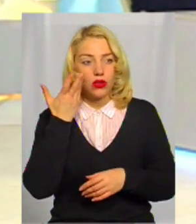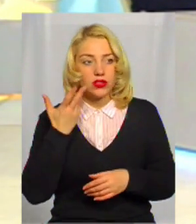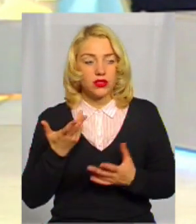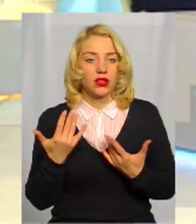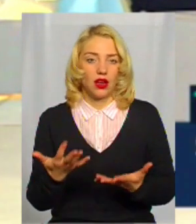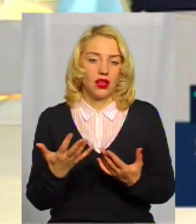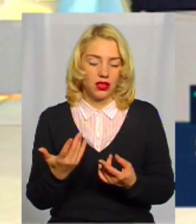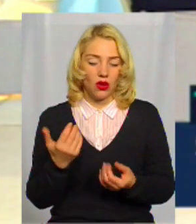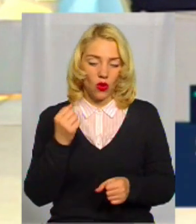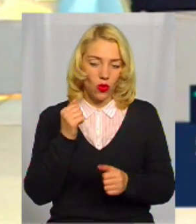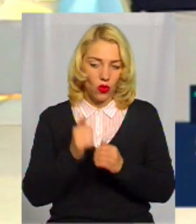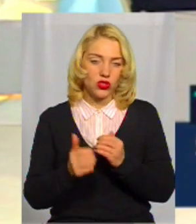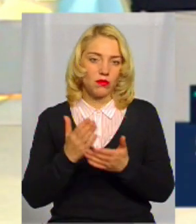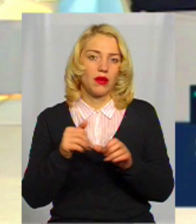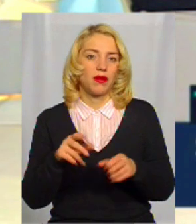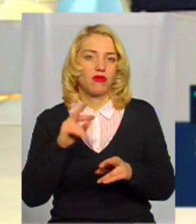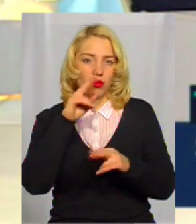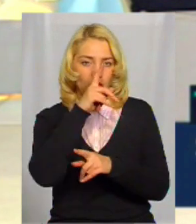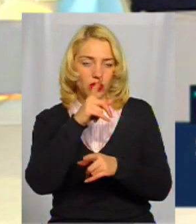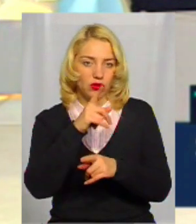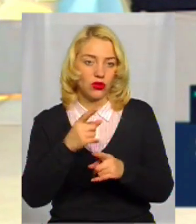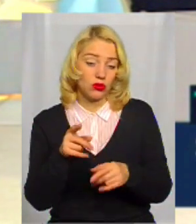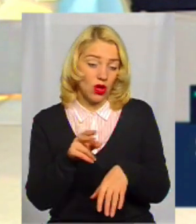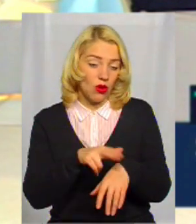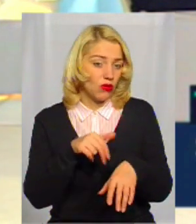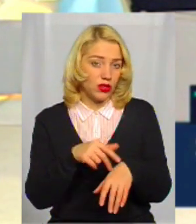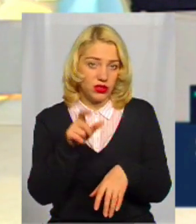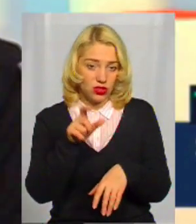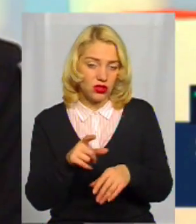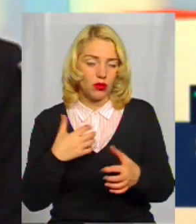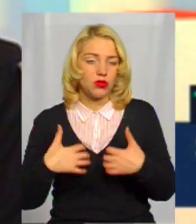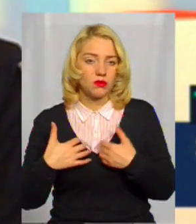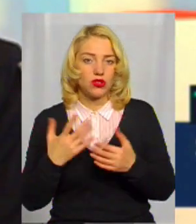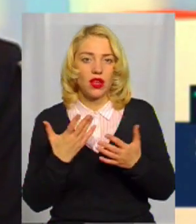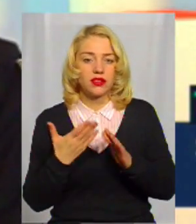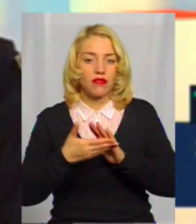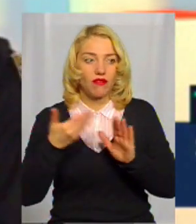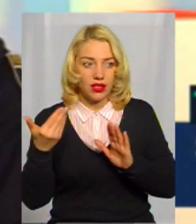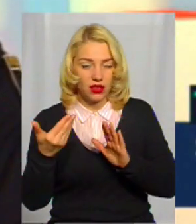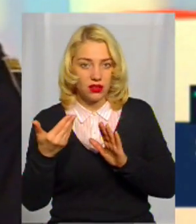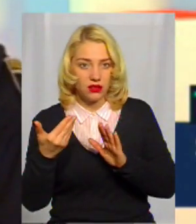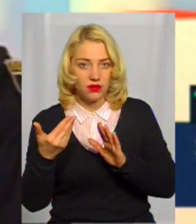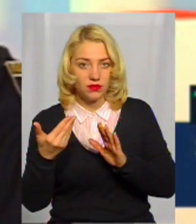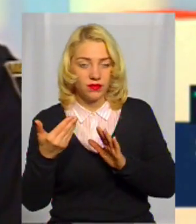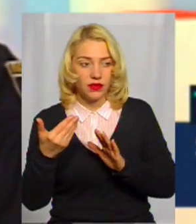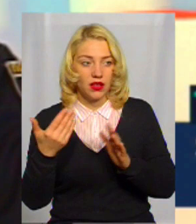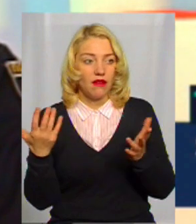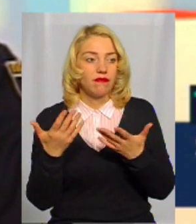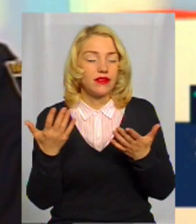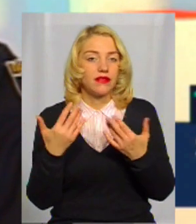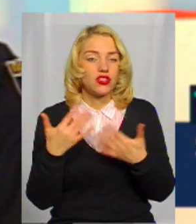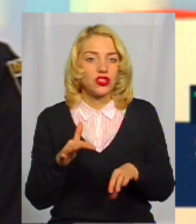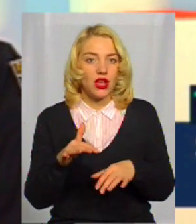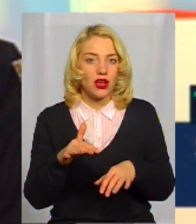право має, да, на якусь похибку, оскільки патрульний той самий, чи будь-який інший поліцейський, поспішаючи на якийсь виклик, він в якійсь мірі